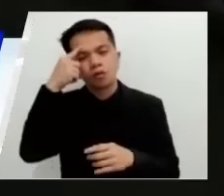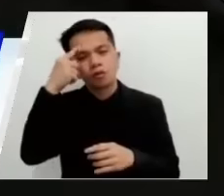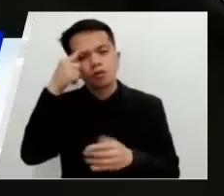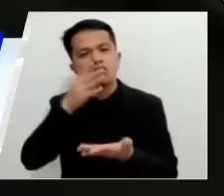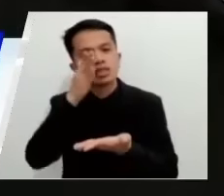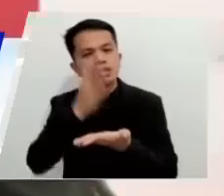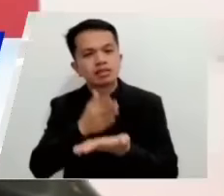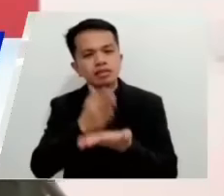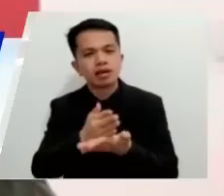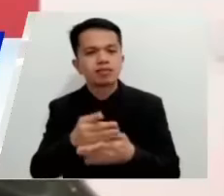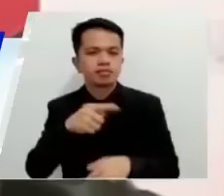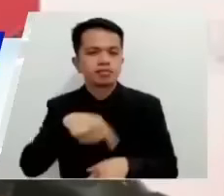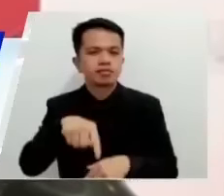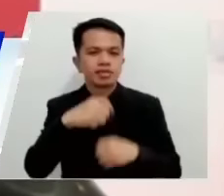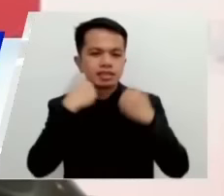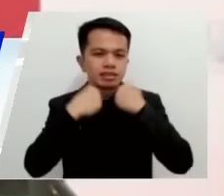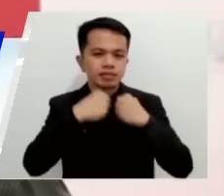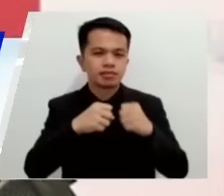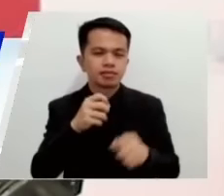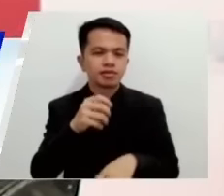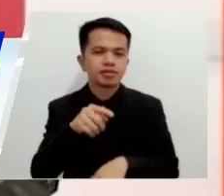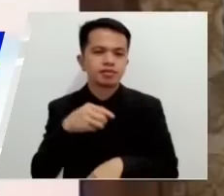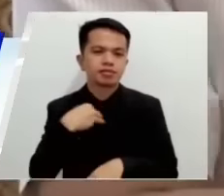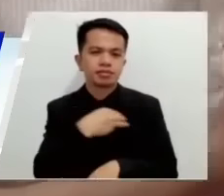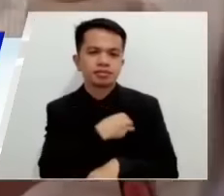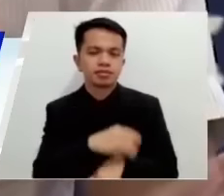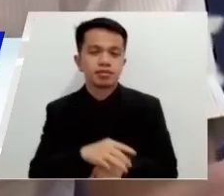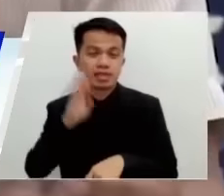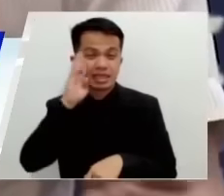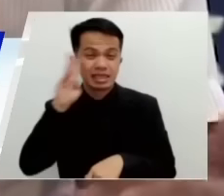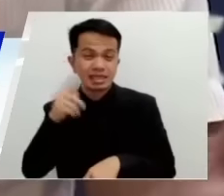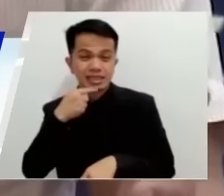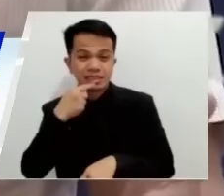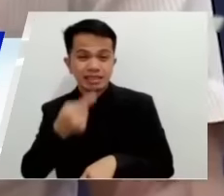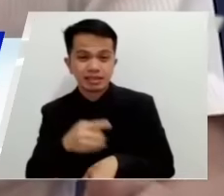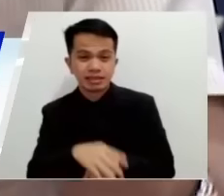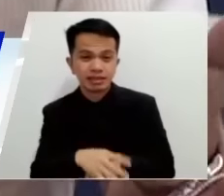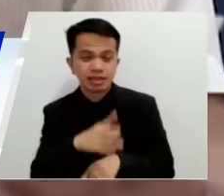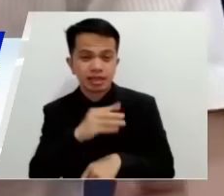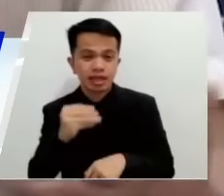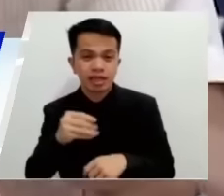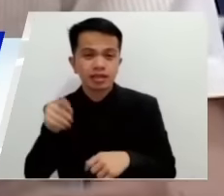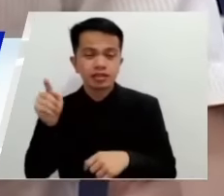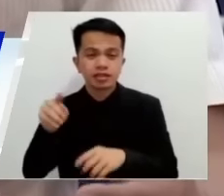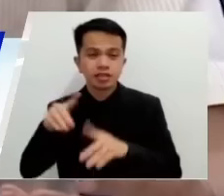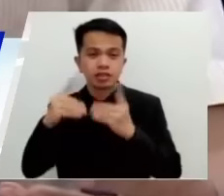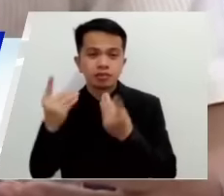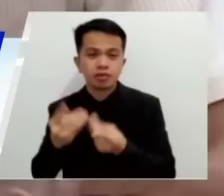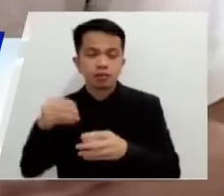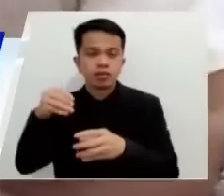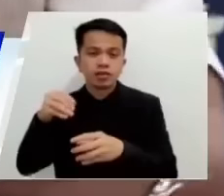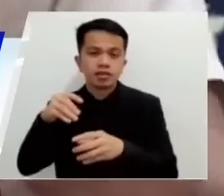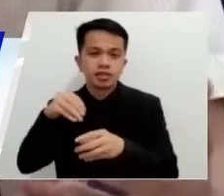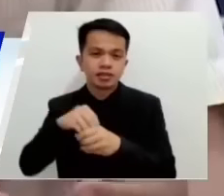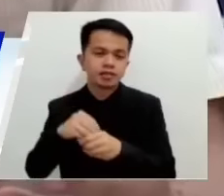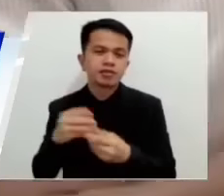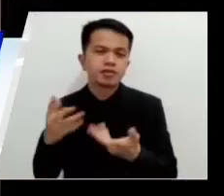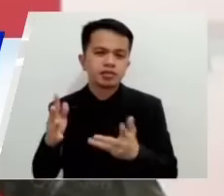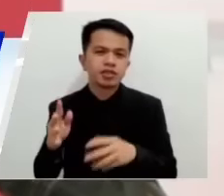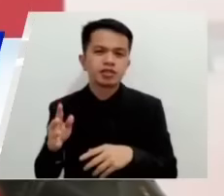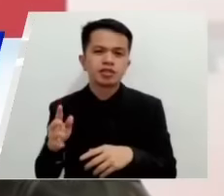kanyang mga miyembro. Pero giit ni Pangulong Bongbong Marcos at ng Interior Department na corner sila kaya napilitang